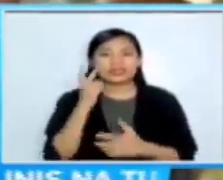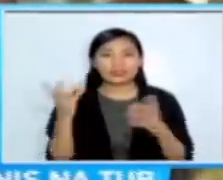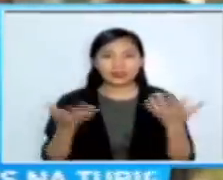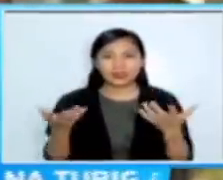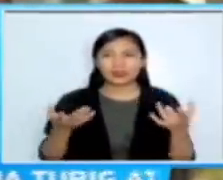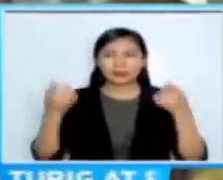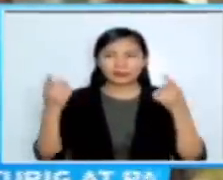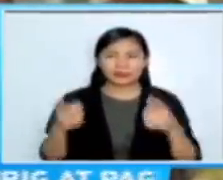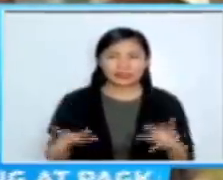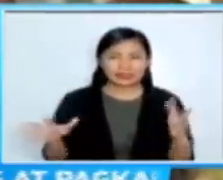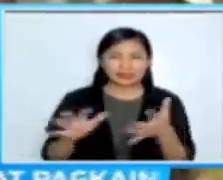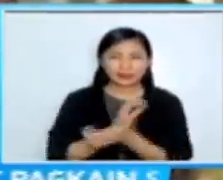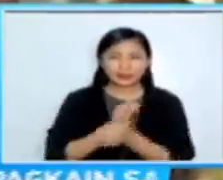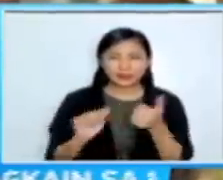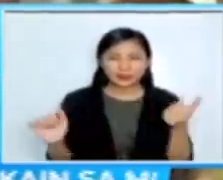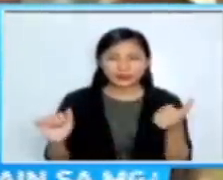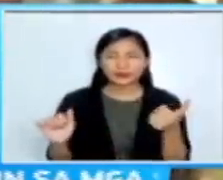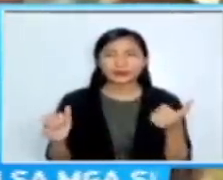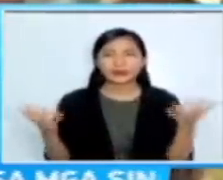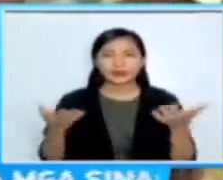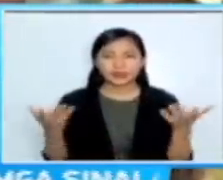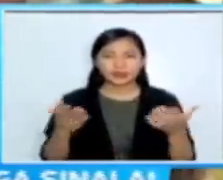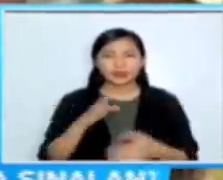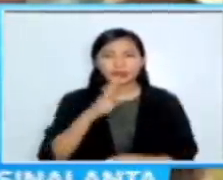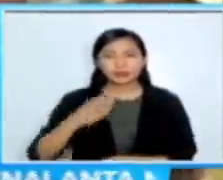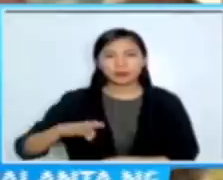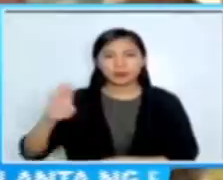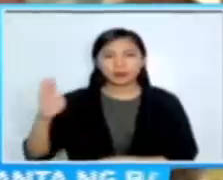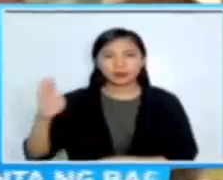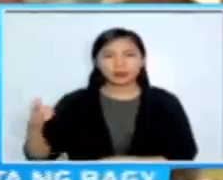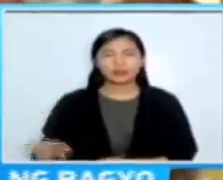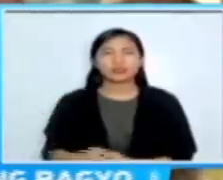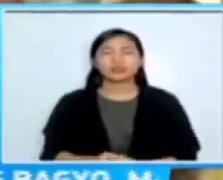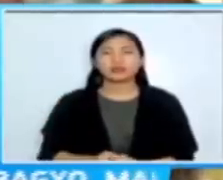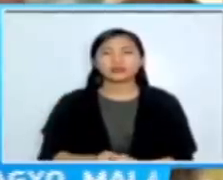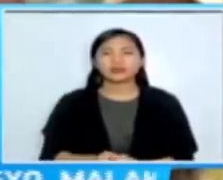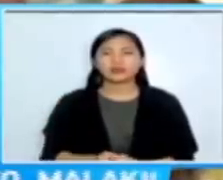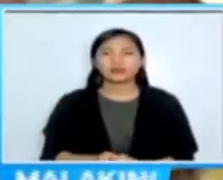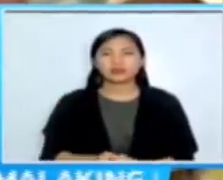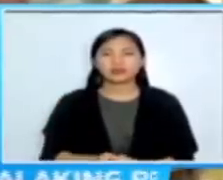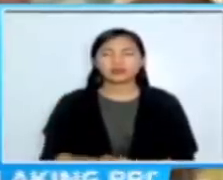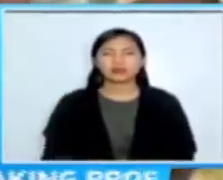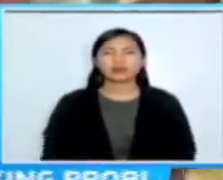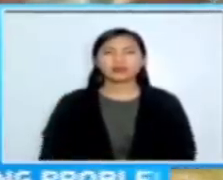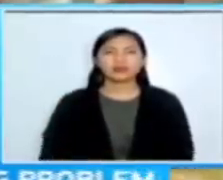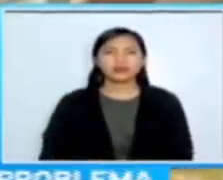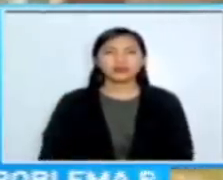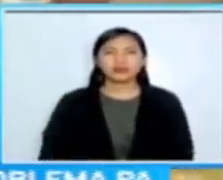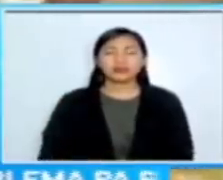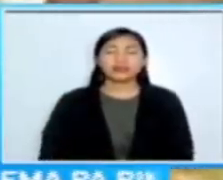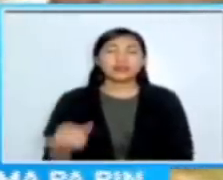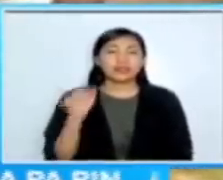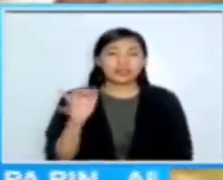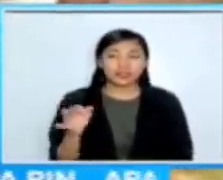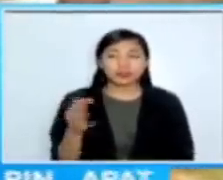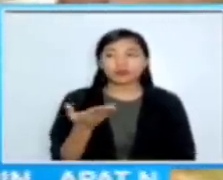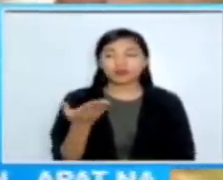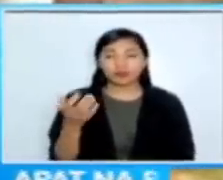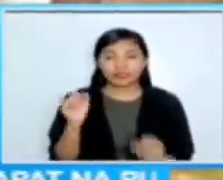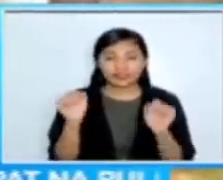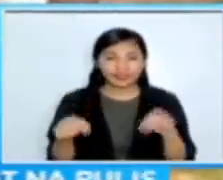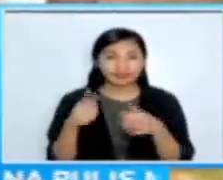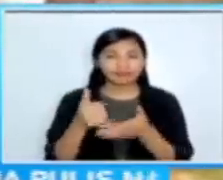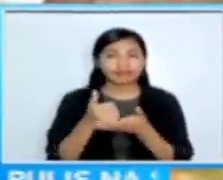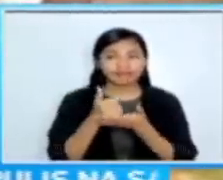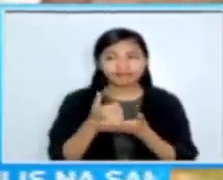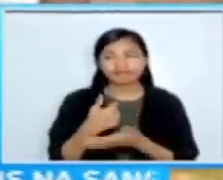na dumating dito sa Bohol. Kung meron kayong kunting tulong yung mga kapatid ko at mga kamag-anak ko,